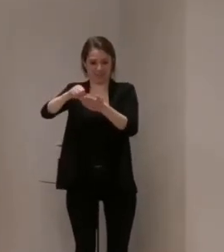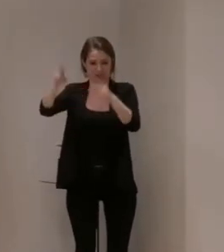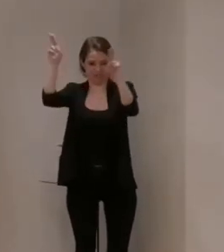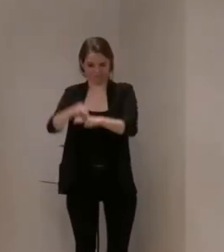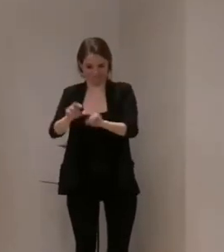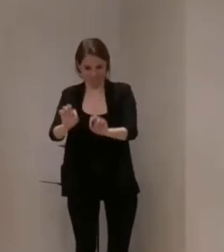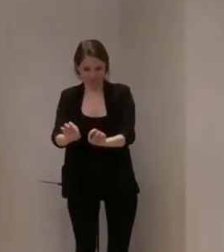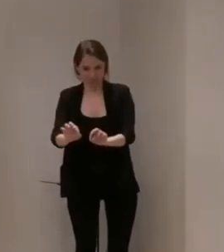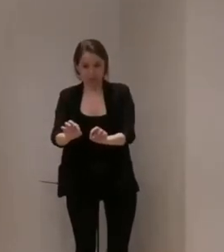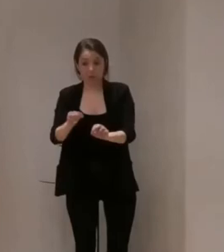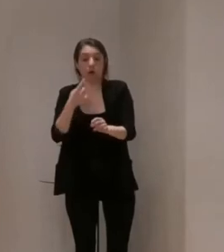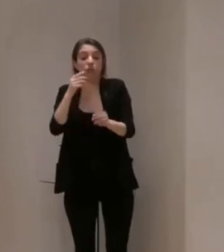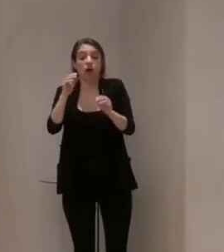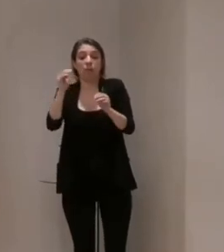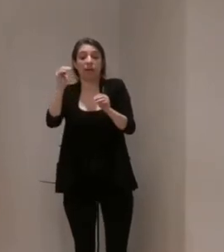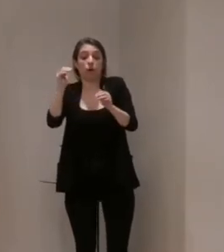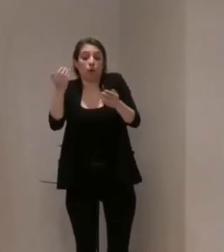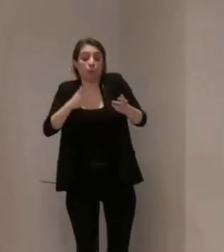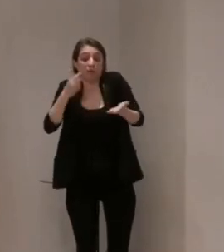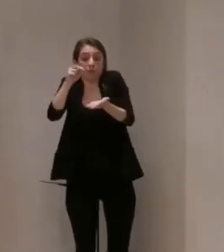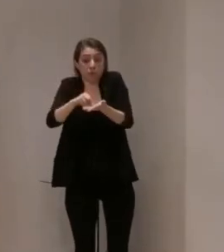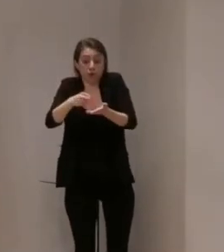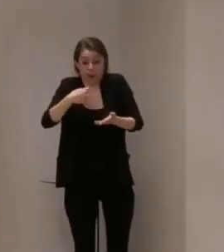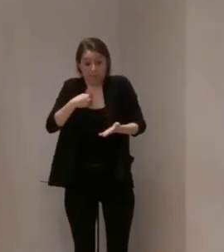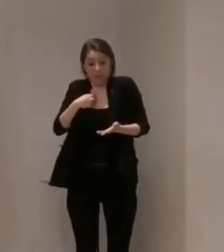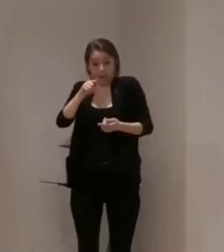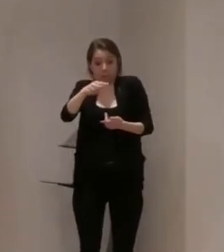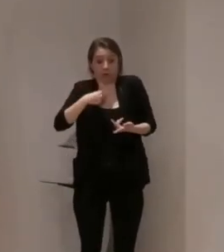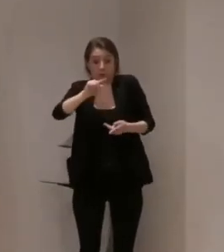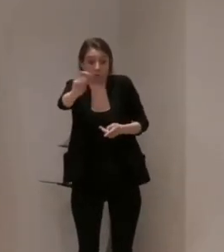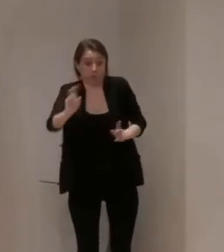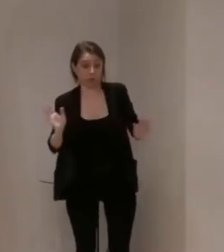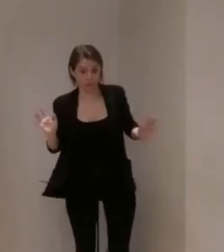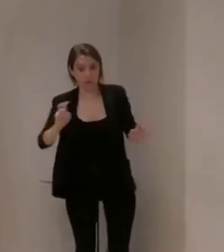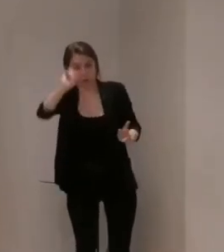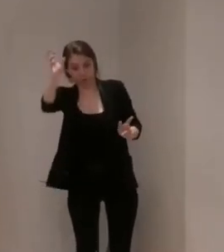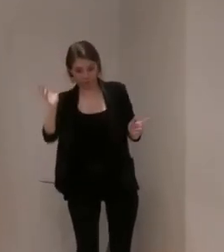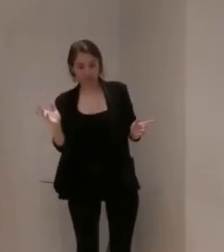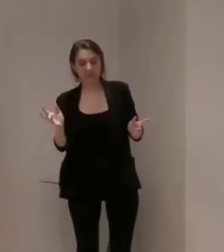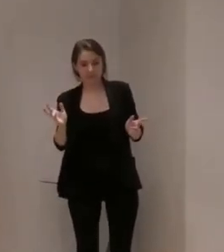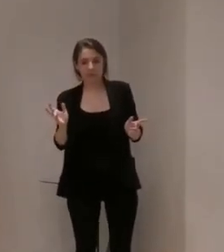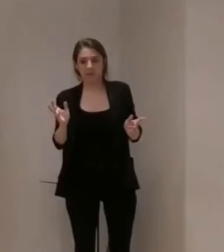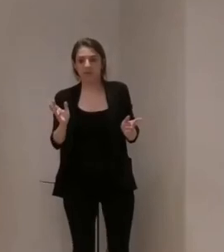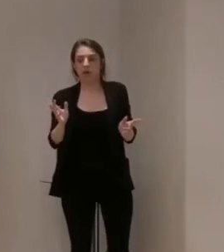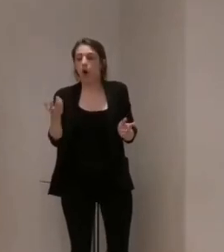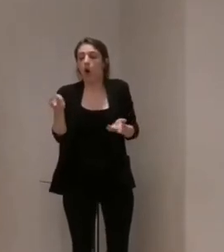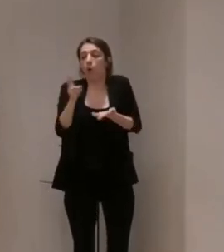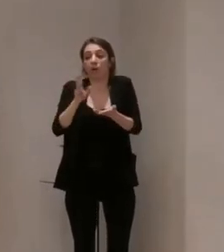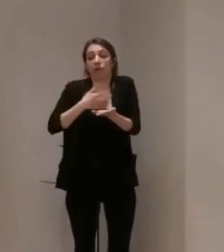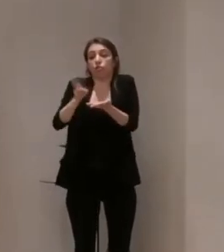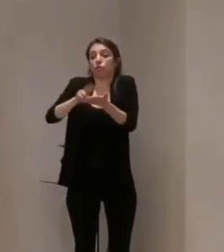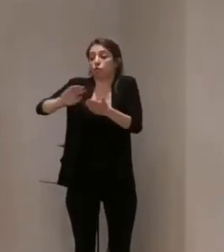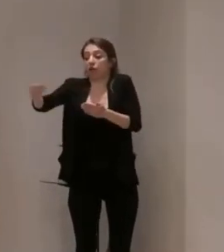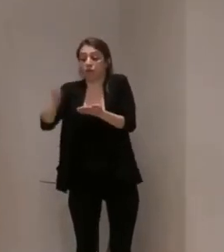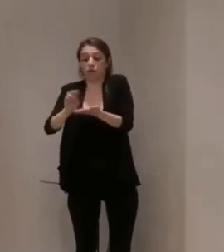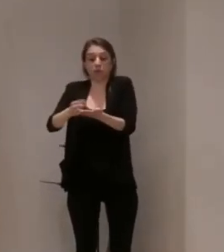parèntesi. No és fer un parèntesi. És posar una coma. No és fer un parèntesi. I l'altre fil, tenia dos més, però els fes molt ràpids.